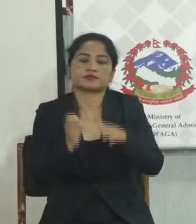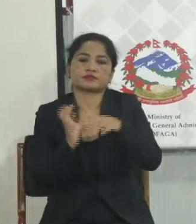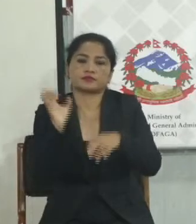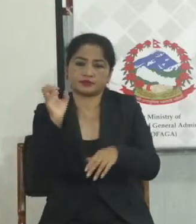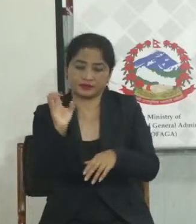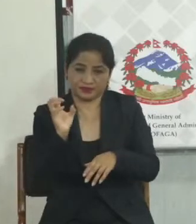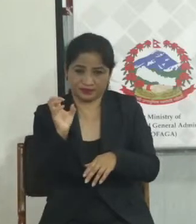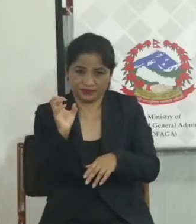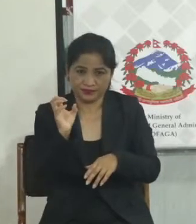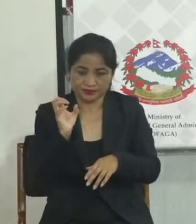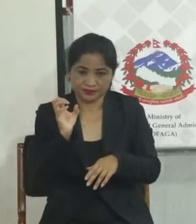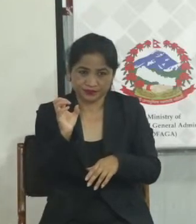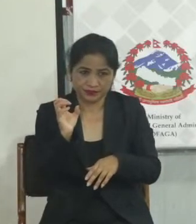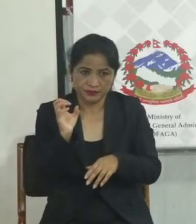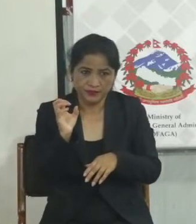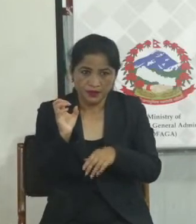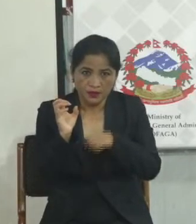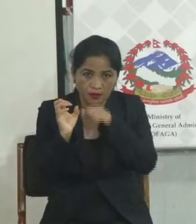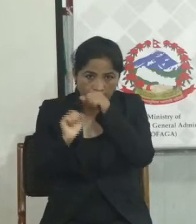Please resume on time.